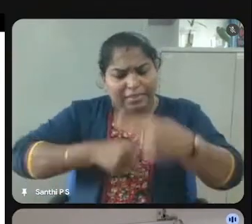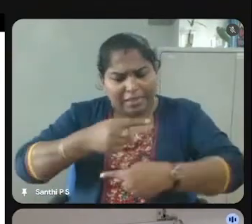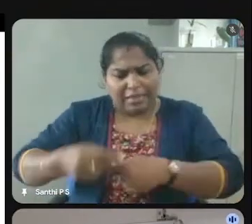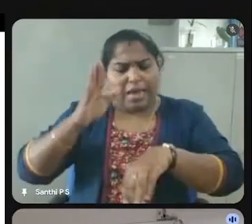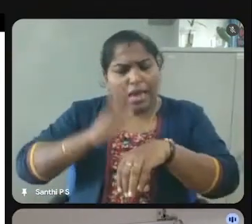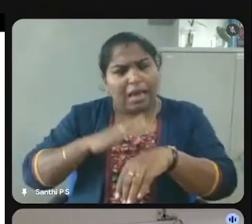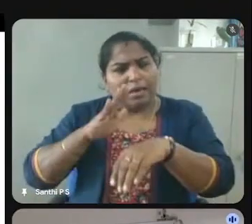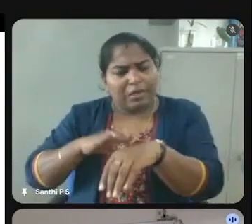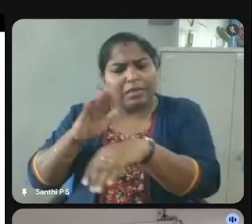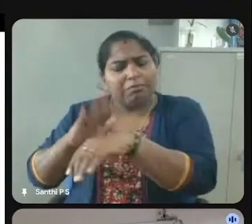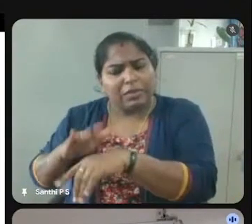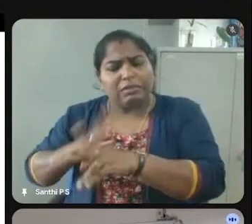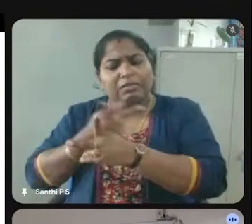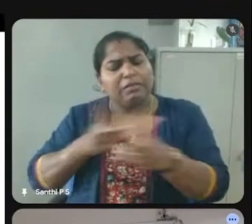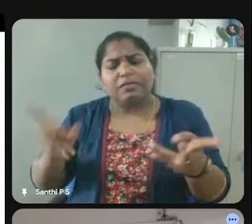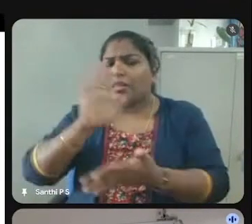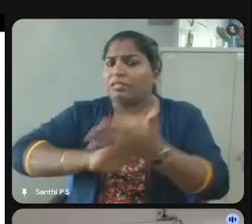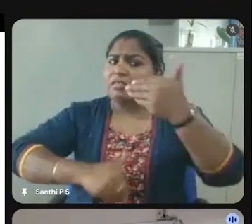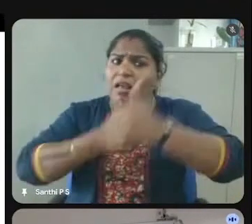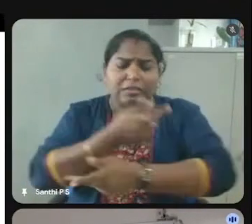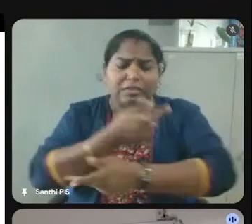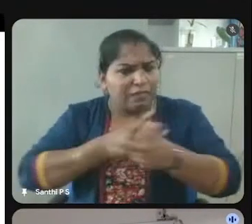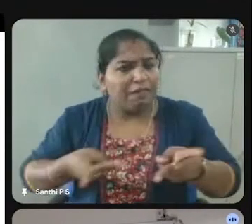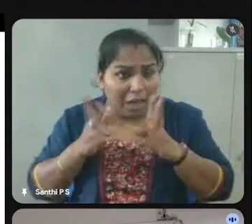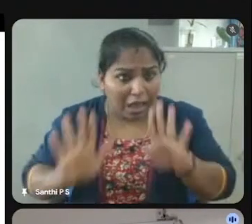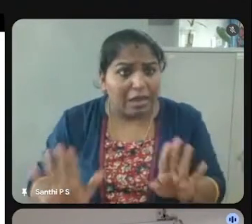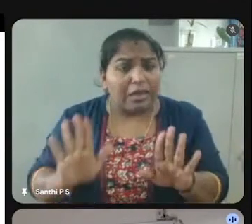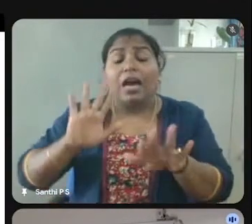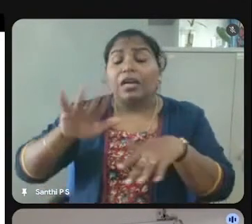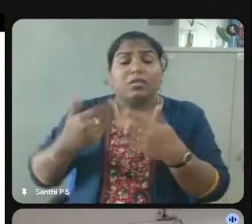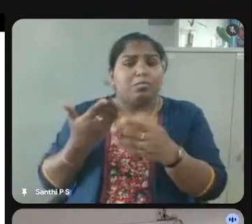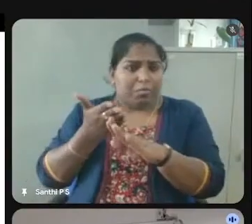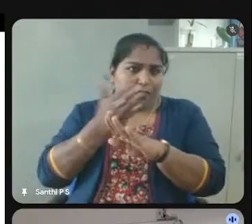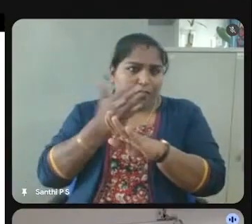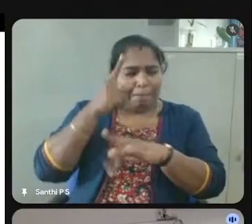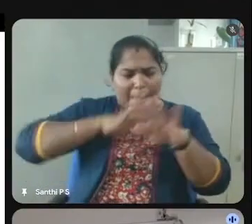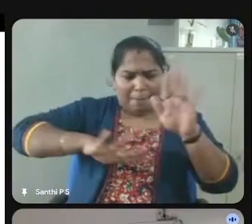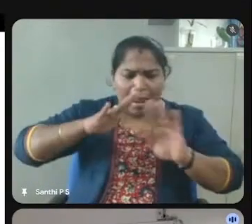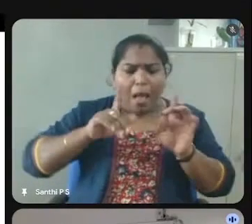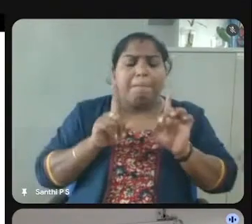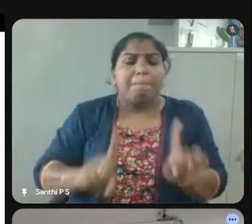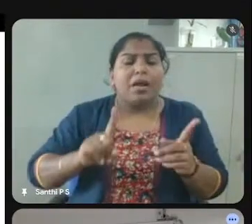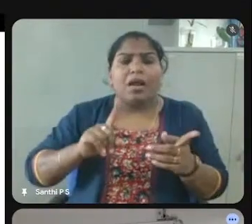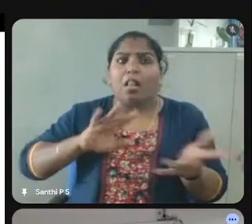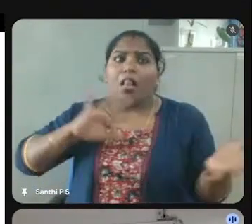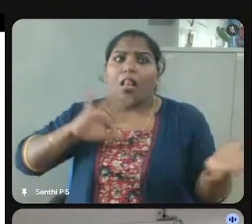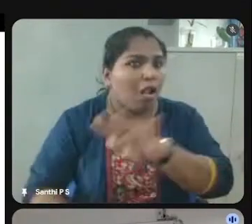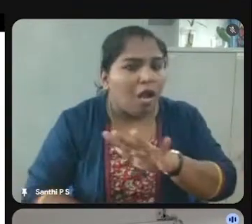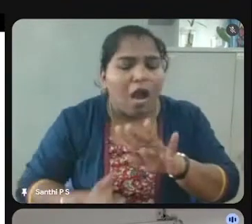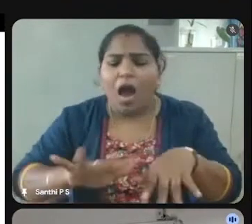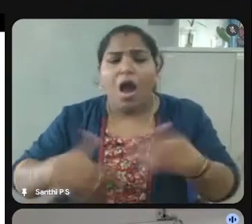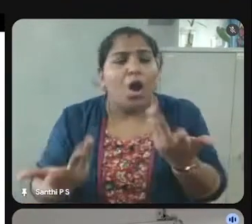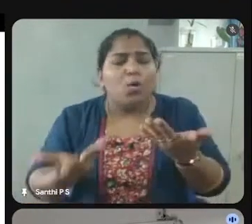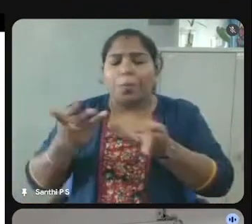ഓരോ ദിവസവും ഓരോരോ വെല്ലുവിളികൾ നേരിടുന്നുണ്ട്. പെട്ടെന്ന് ഒന്നും നമ്മൾ മുൻകൂട്ടി കാണുന്ന പോലെ ഒന്നും ആയിരിക്കില്ല. ഒരു ദിവസം നമ്മൾ തുടങ്ങുമ്പോൾ പല